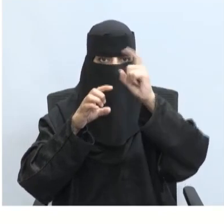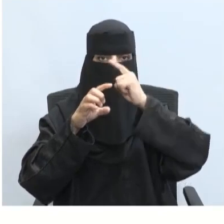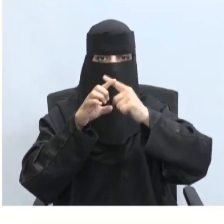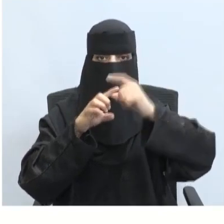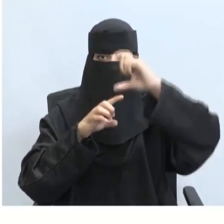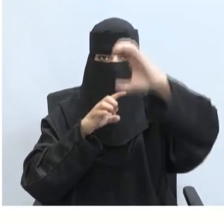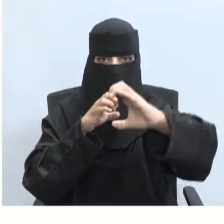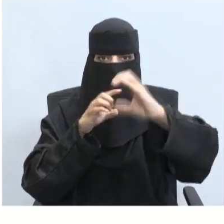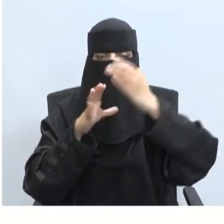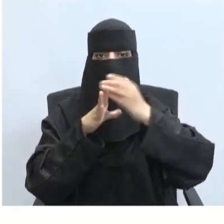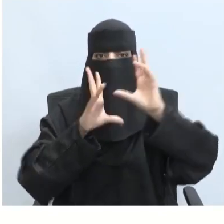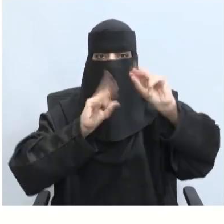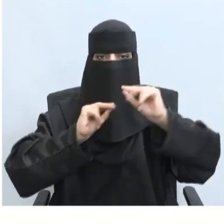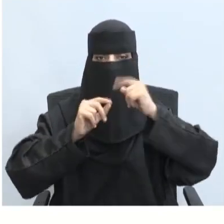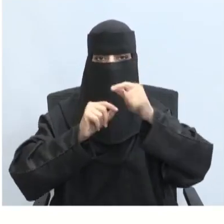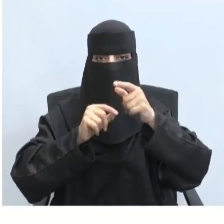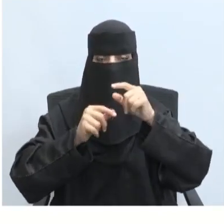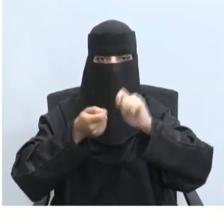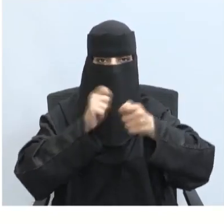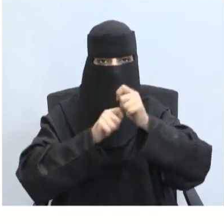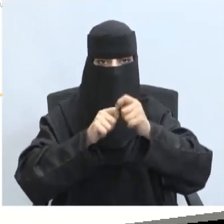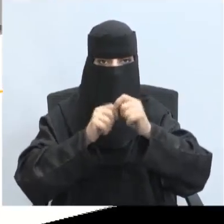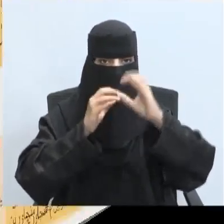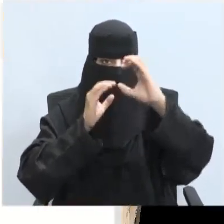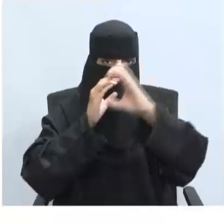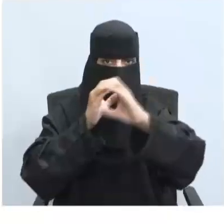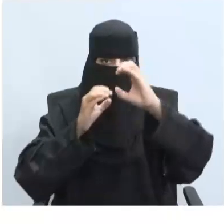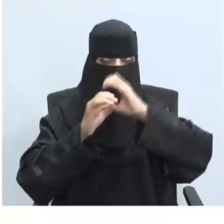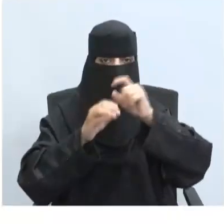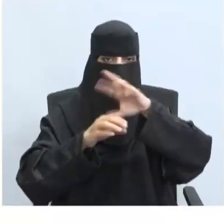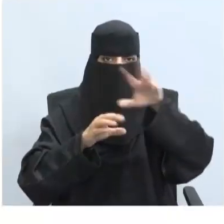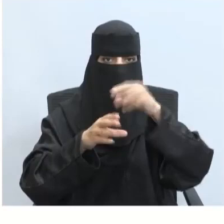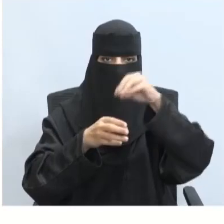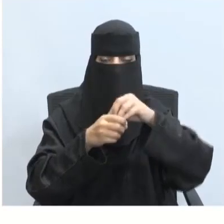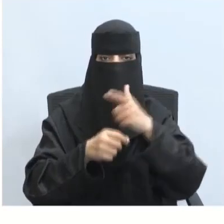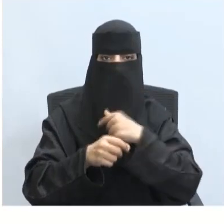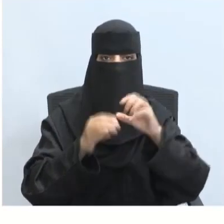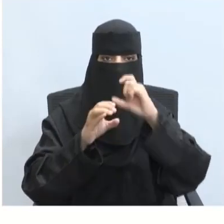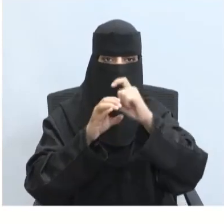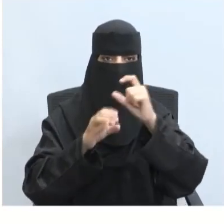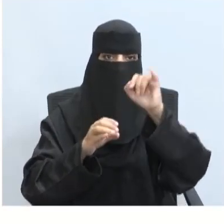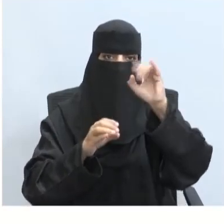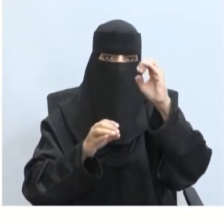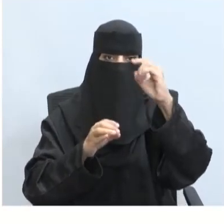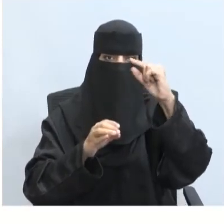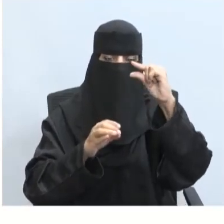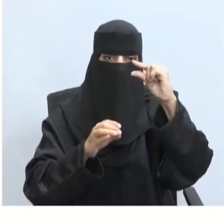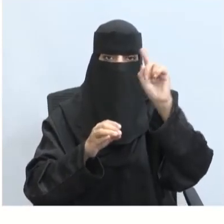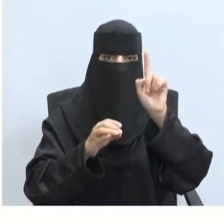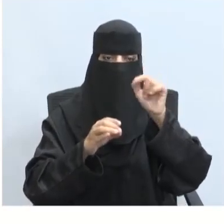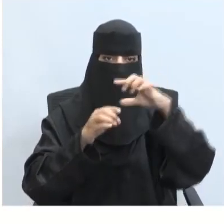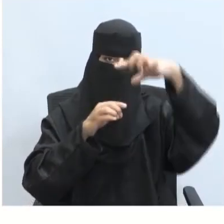المقراب في كل منهما يتكون من عدستين محدبتين ايضا من تطبيقات